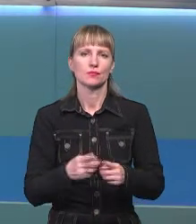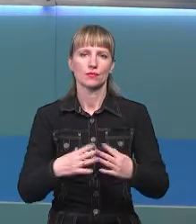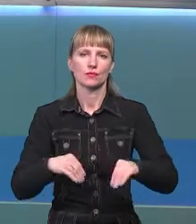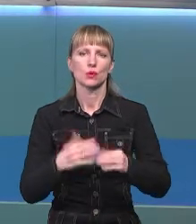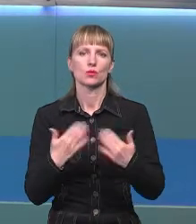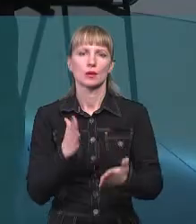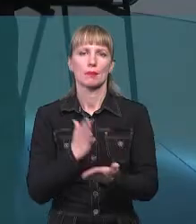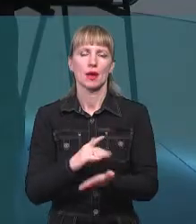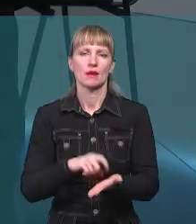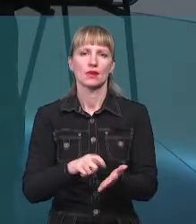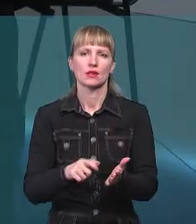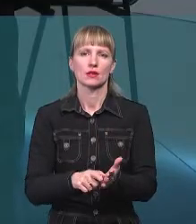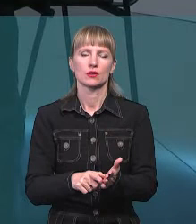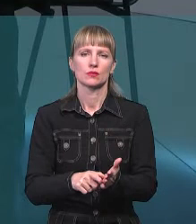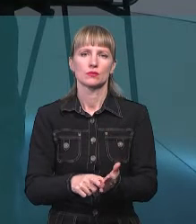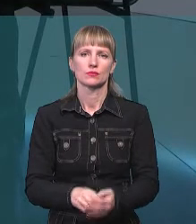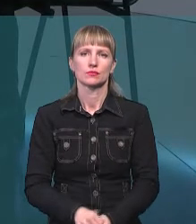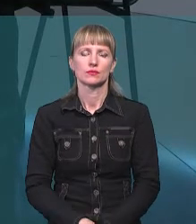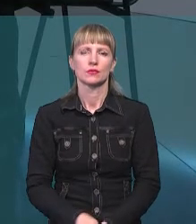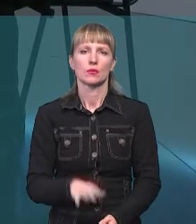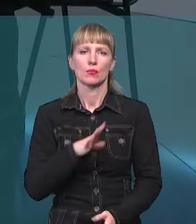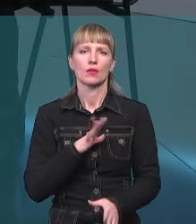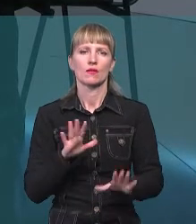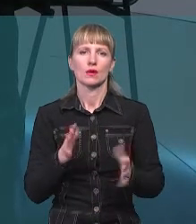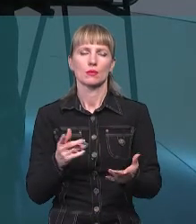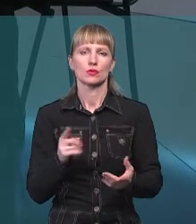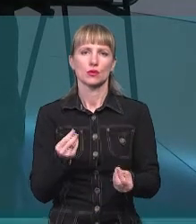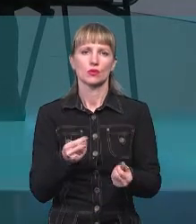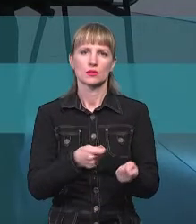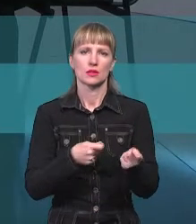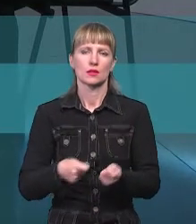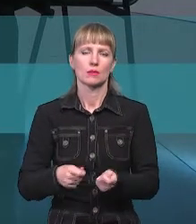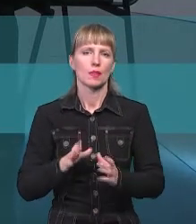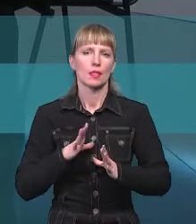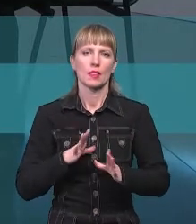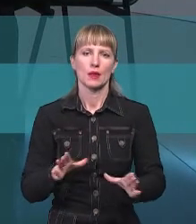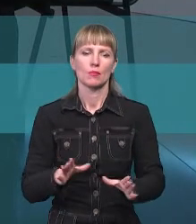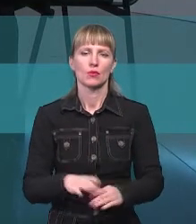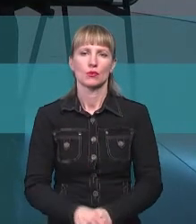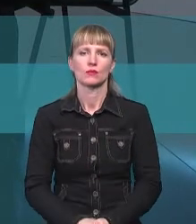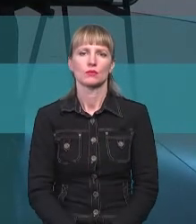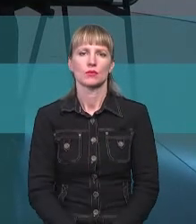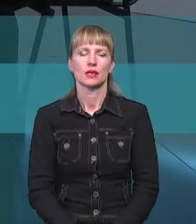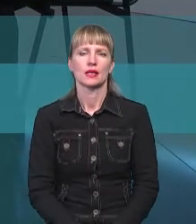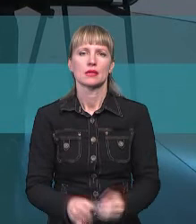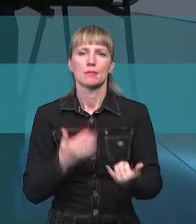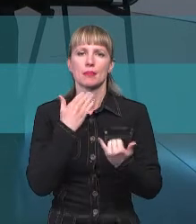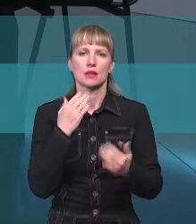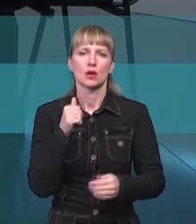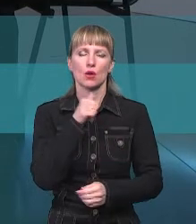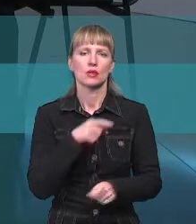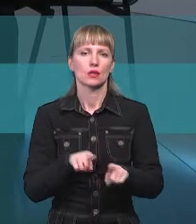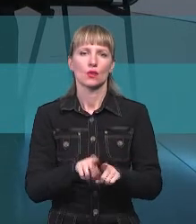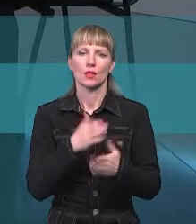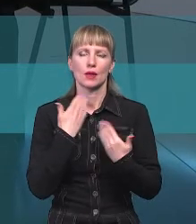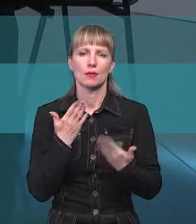вже з квартирою. А були такі випадки, що кошти, наприклад, затримувалися? Ні, не було. Не було. Зараз останні роки немає